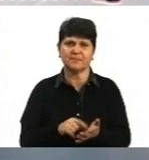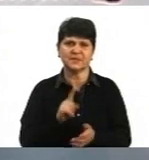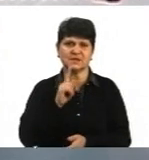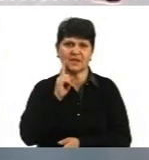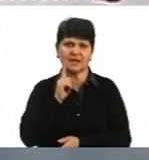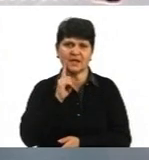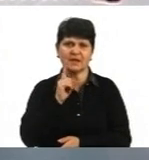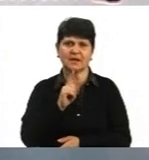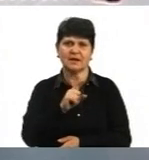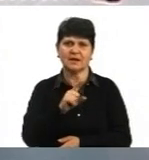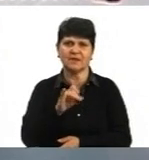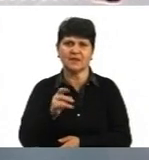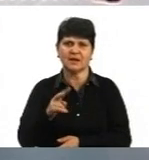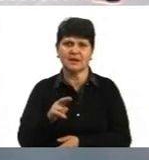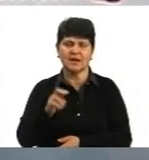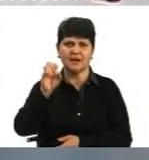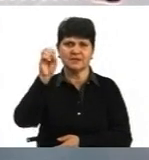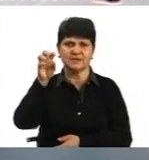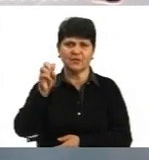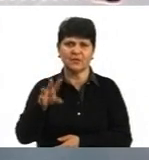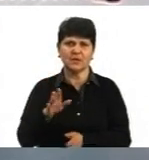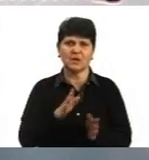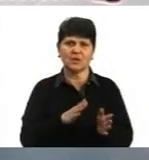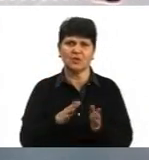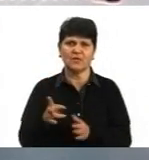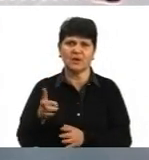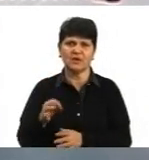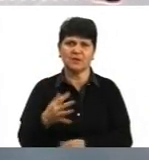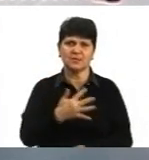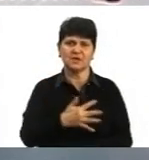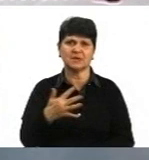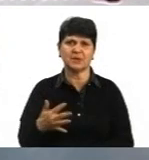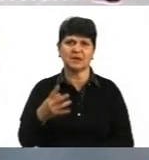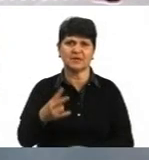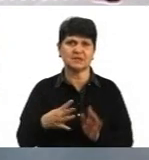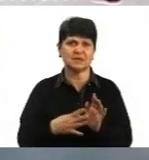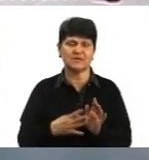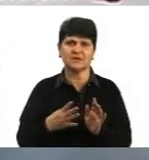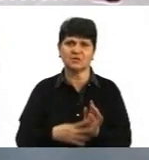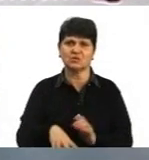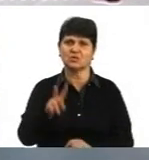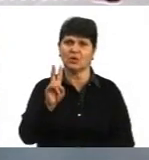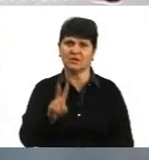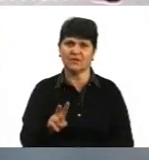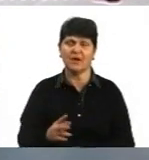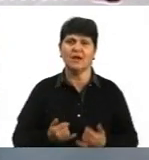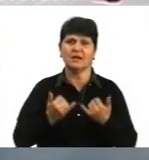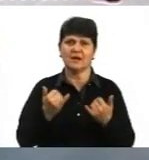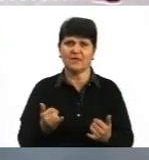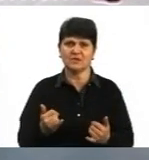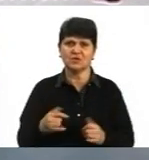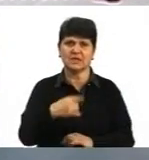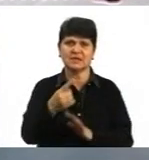в світлофорному регулюванні. 55-29-92, номер телефону для ваших запитань в студію. Шановні глядачі,